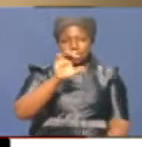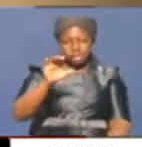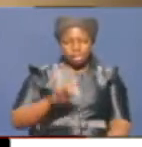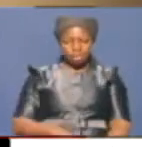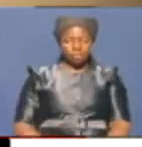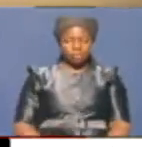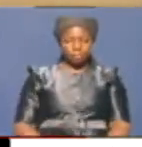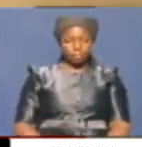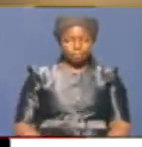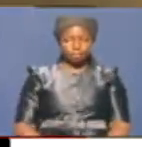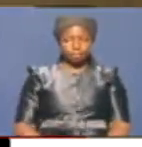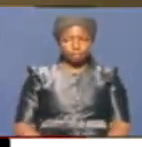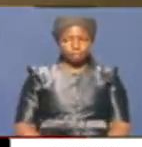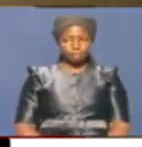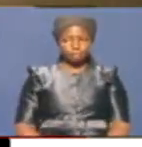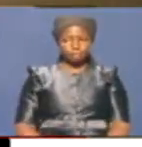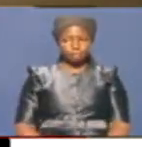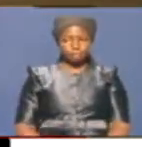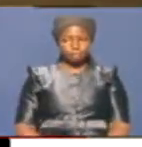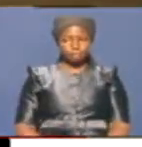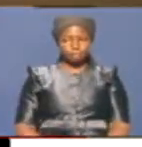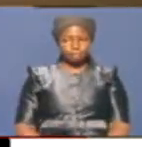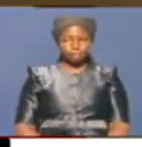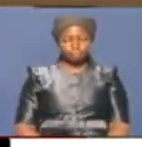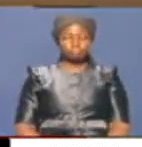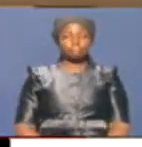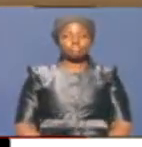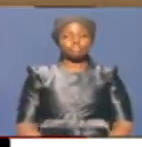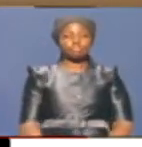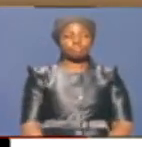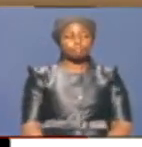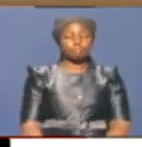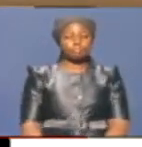Nancy Okware, Darubini.